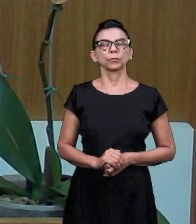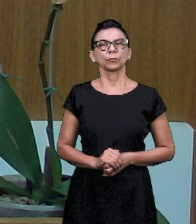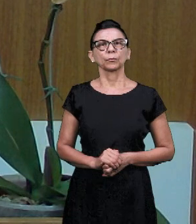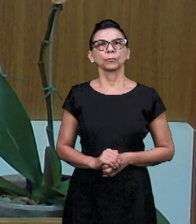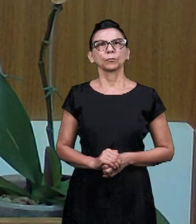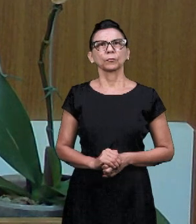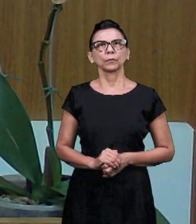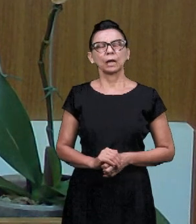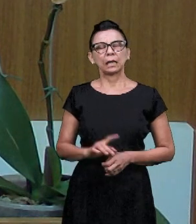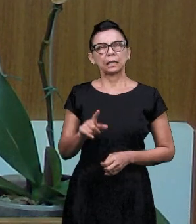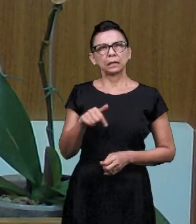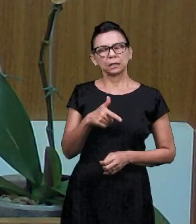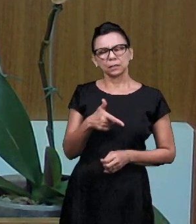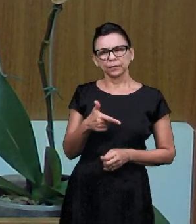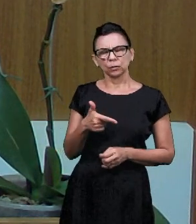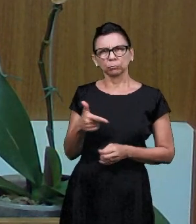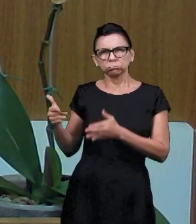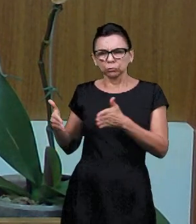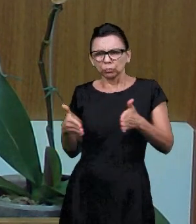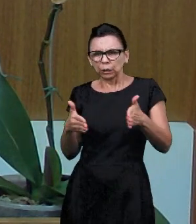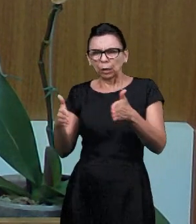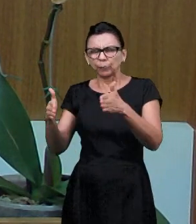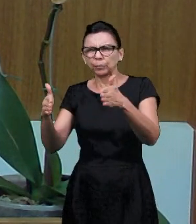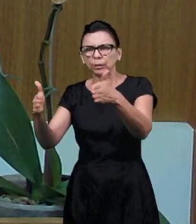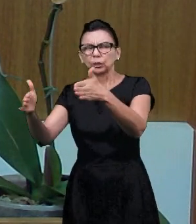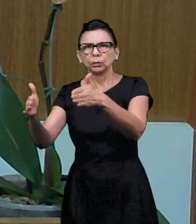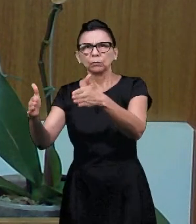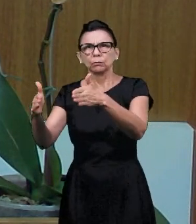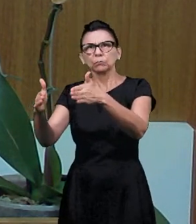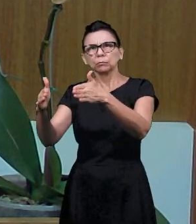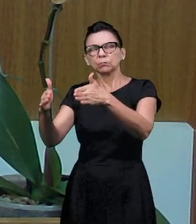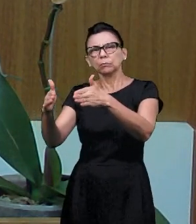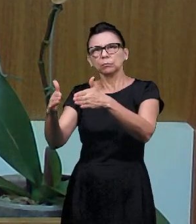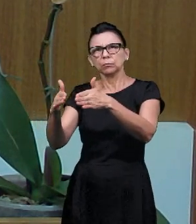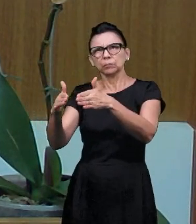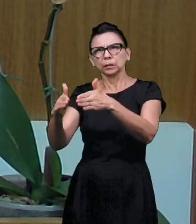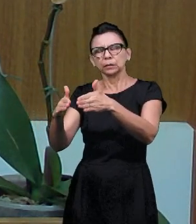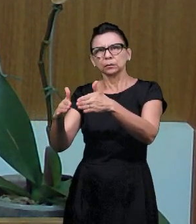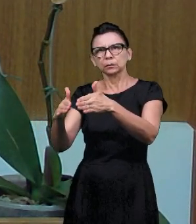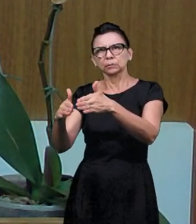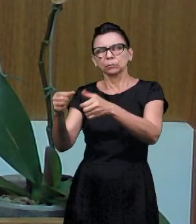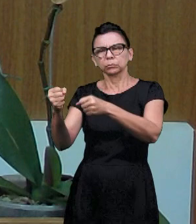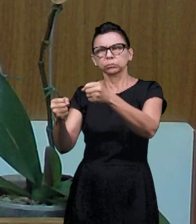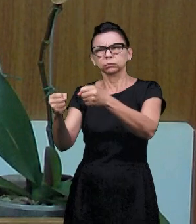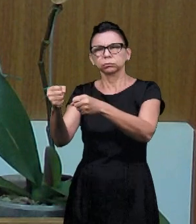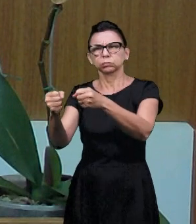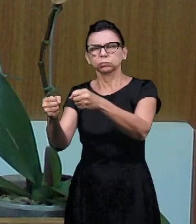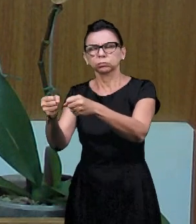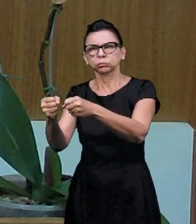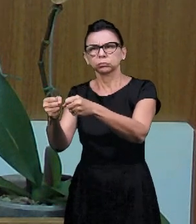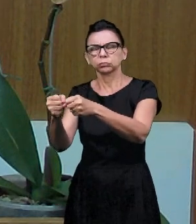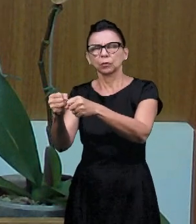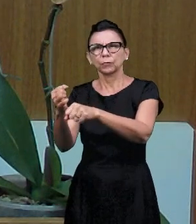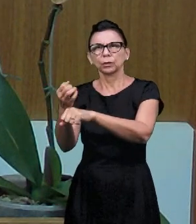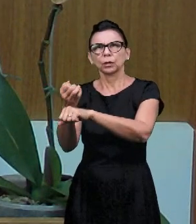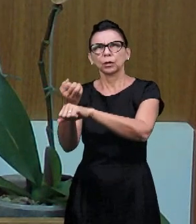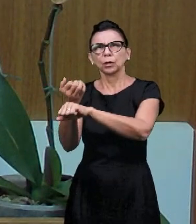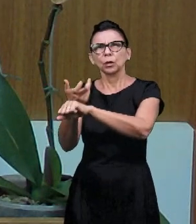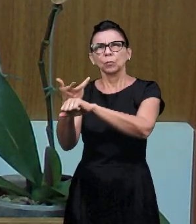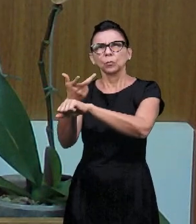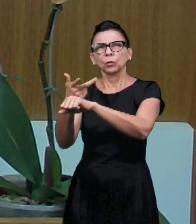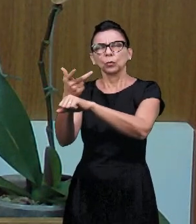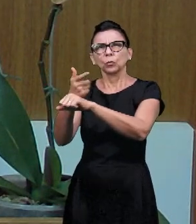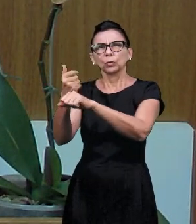endroit sur la route, ils s'arrêtent là où il y a le signal, et ils trouvent le